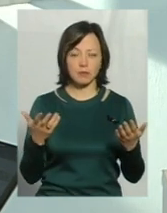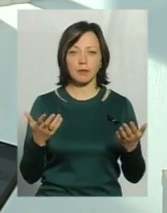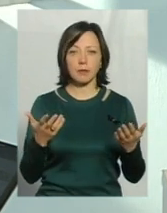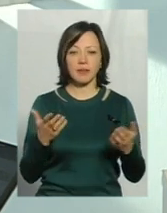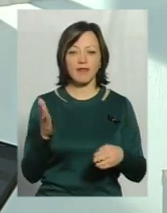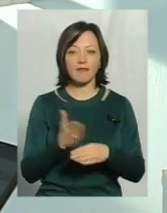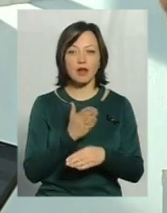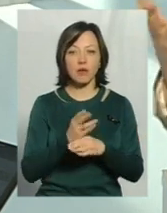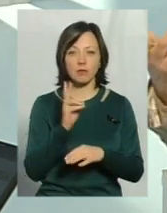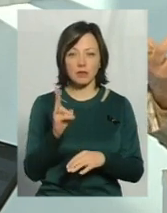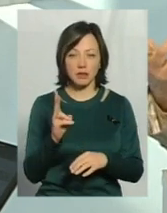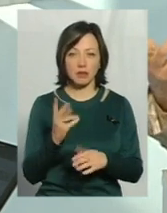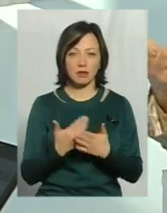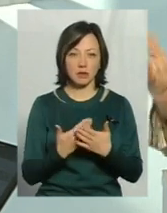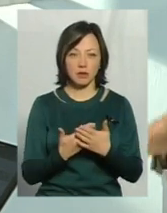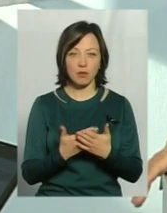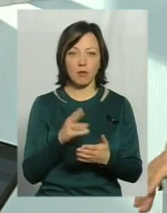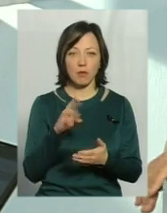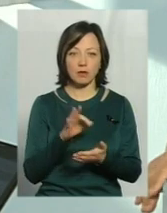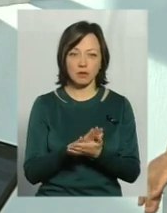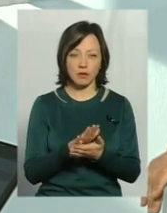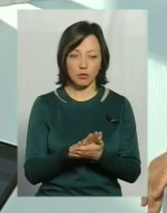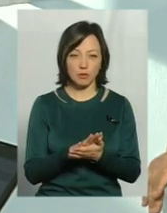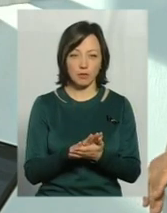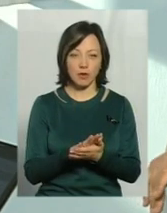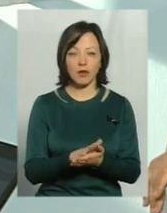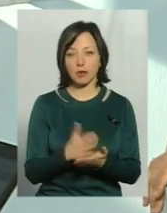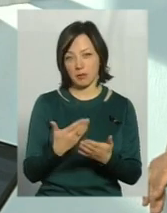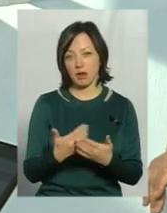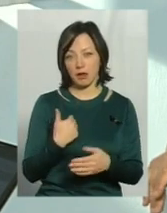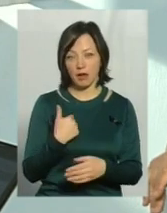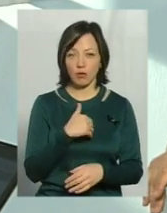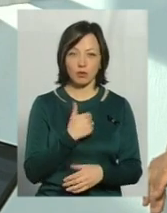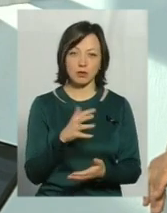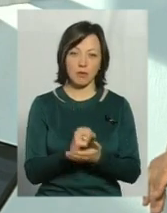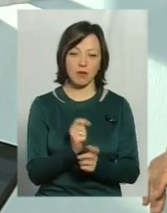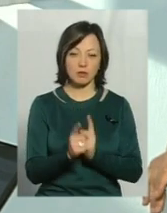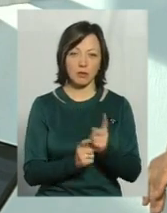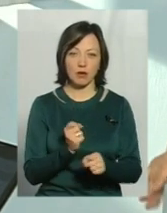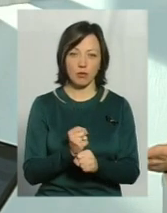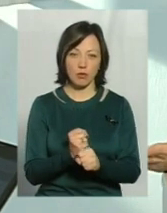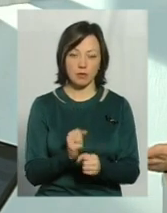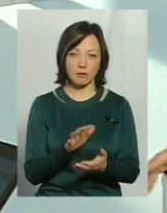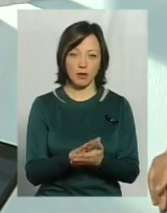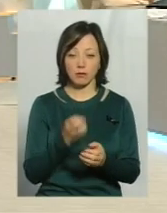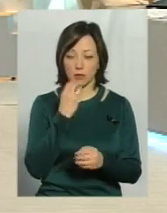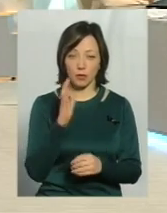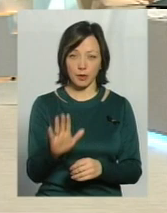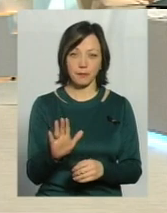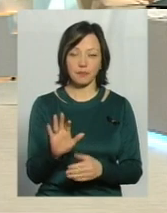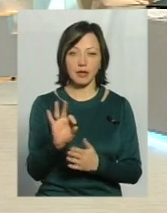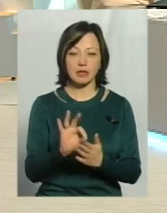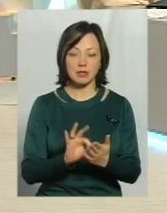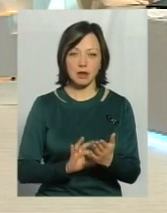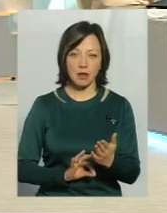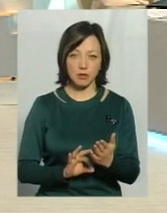виробник, який називаю, скажімо, по сміттю, приходить, я хочу займатися переробкою сміття. Власник. Добре. Зразу